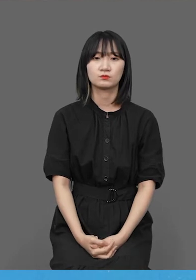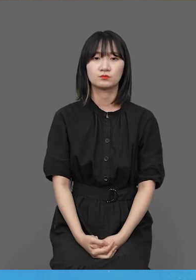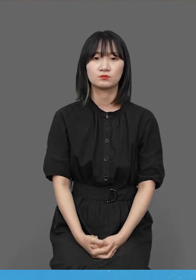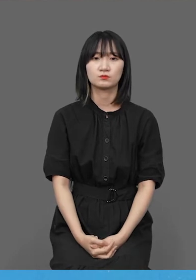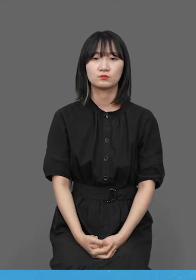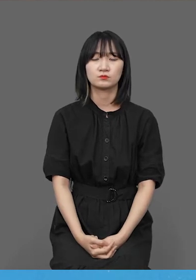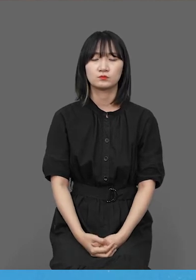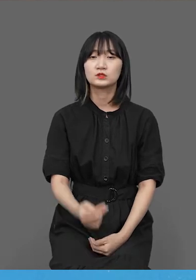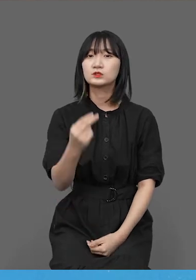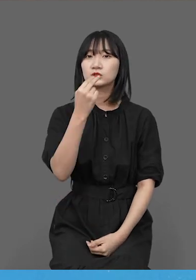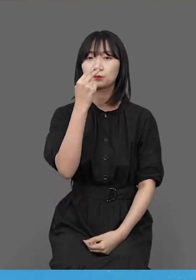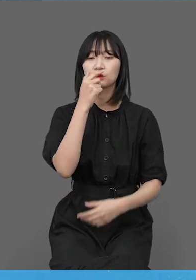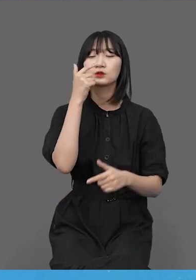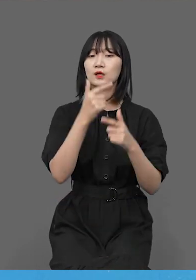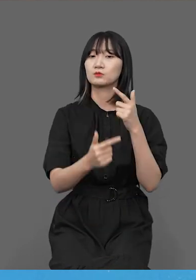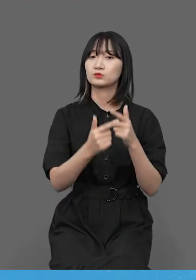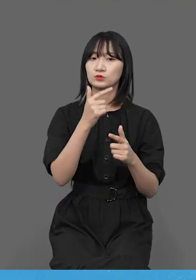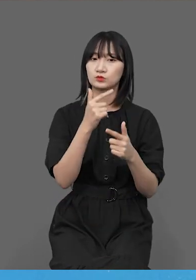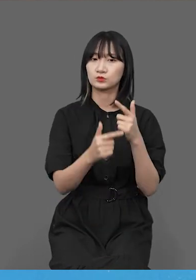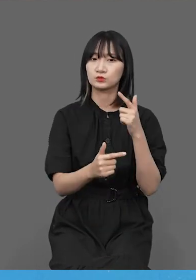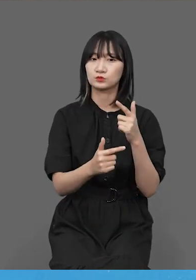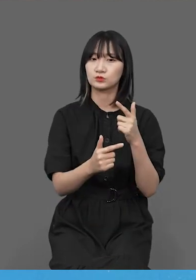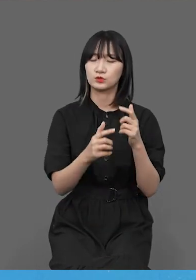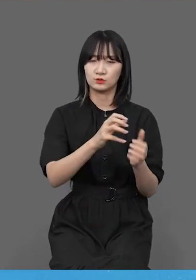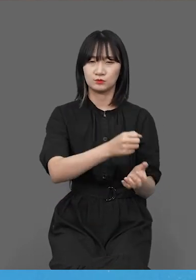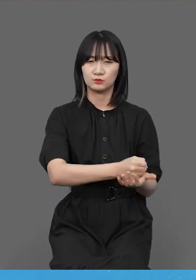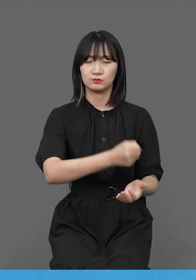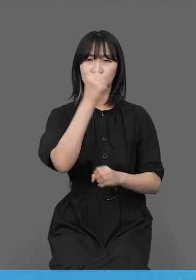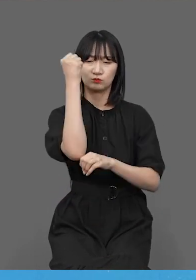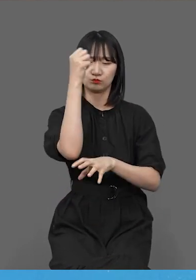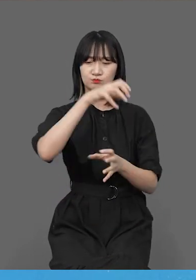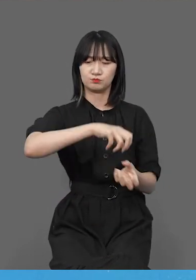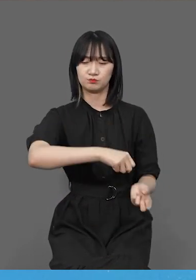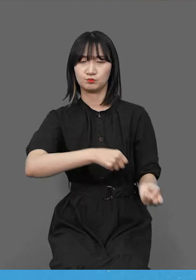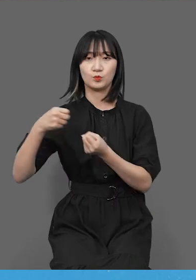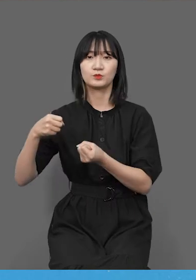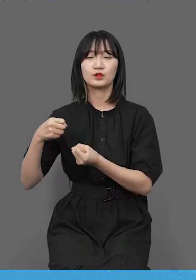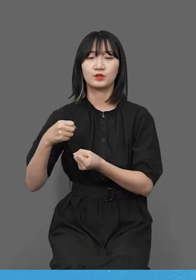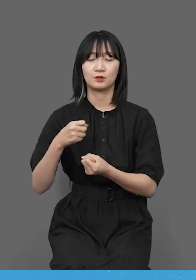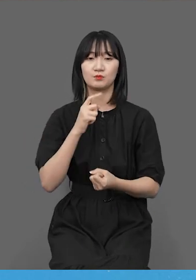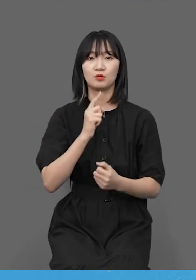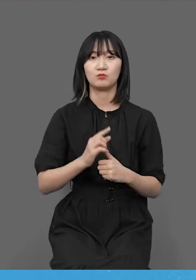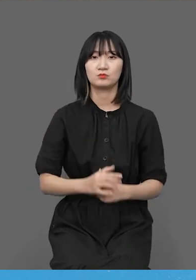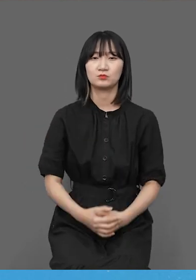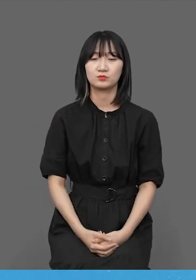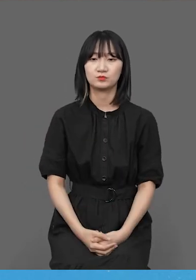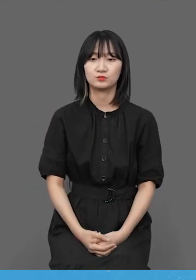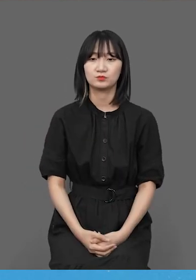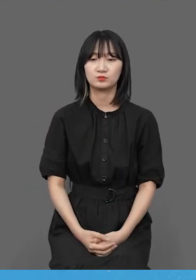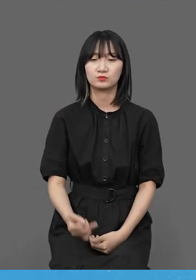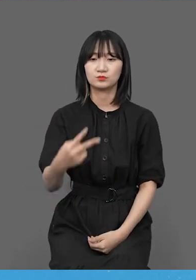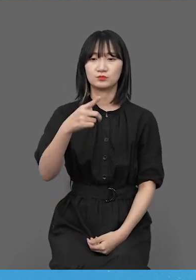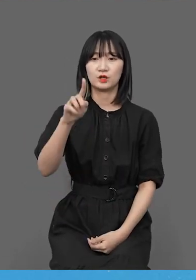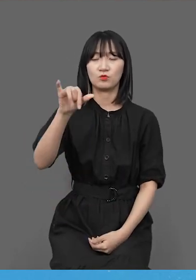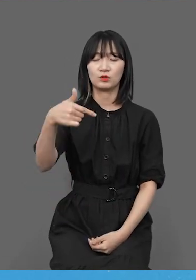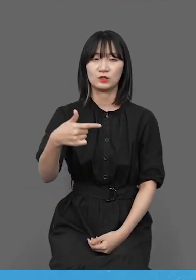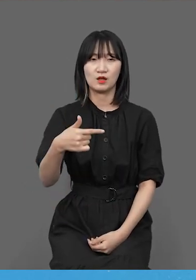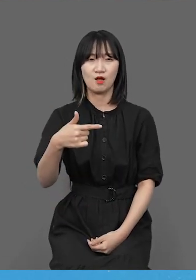Life. 생명의 나무를 뿌리채 뽑는다, 뭐 이런 얘기 아니에요. 아이고, 다윈한테는